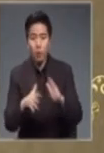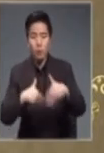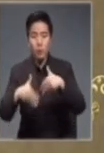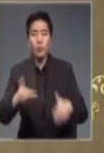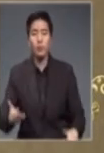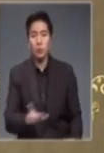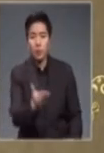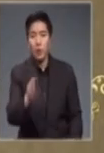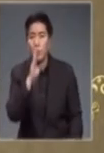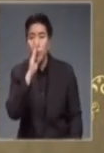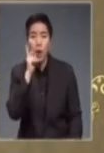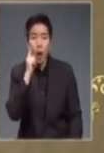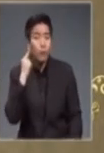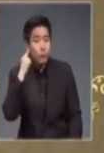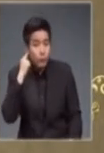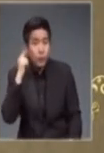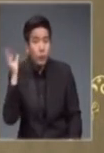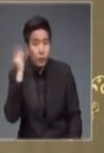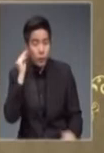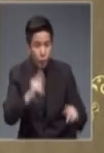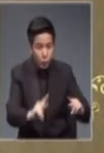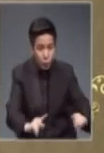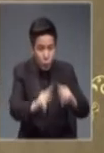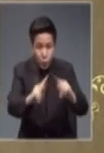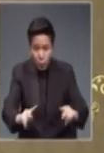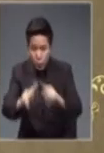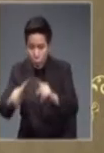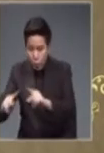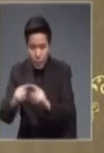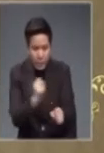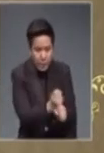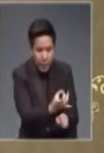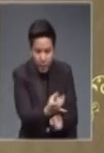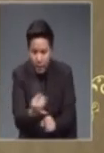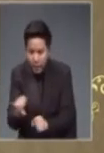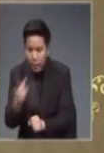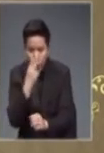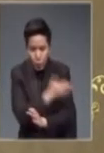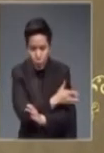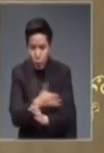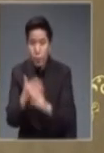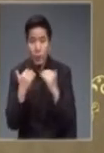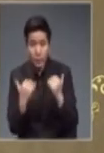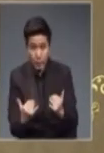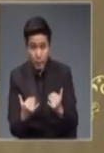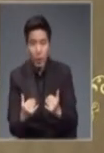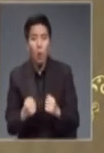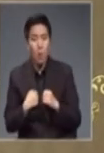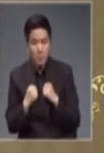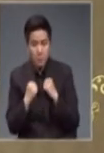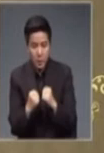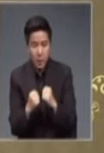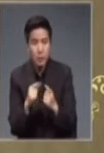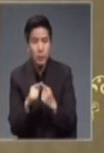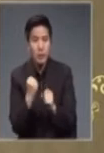ความสามารถในการแข่งขันของประเทศให้มีความเข้มแข็งพร้อมมาตรการการช่วยเหลือต่างๆที่หลายคนอาจจะยังยึดติดอยู่และยังไ